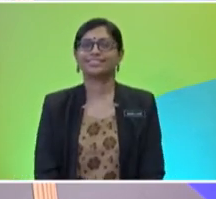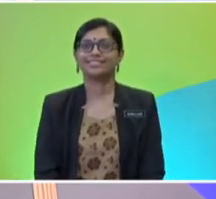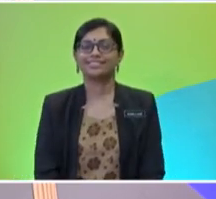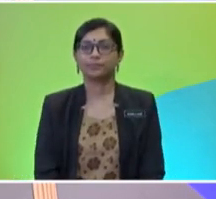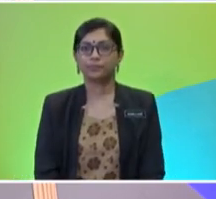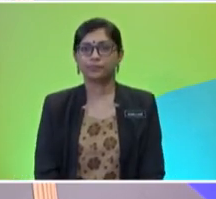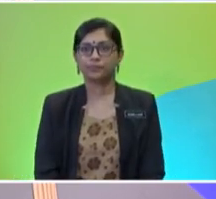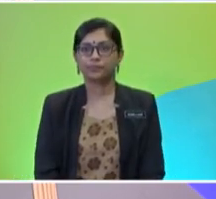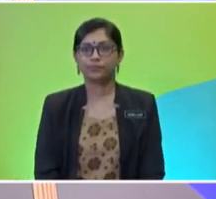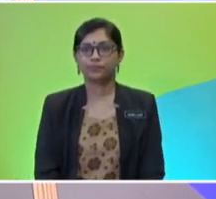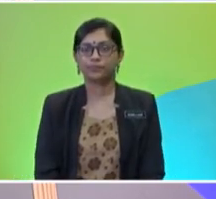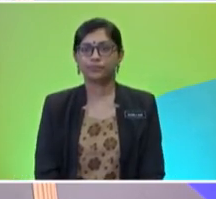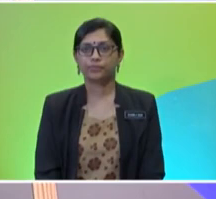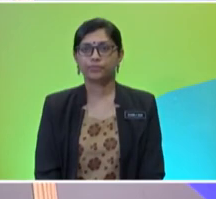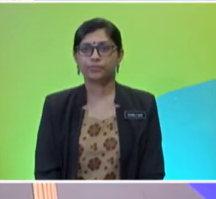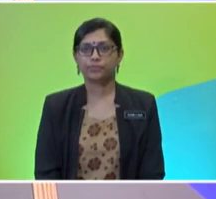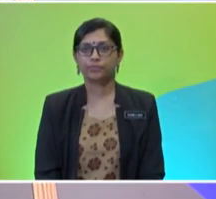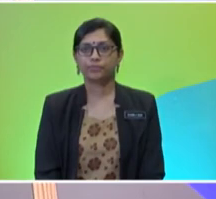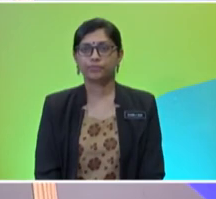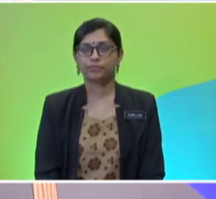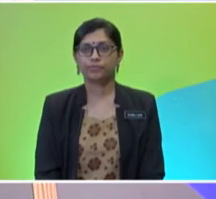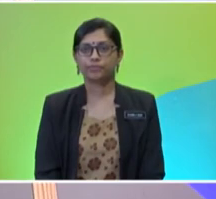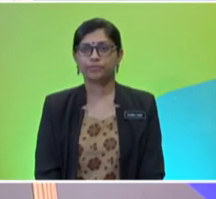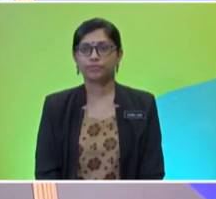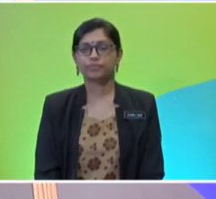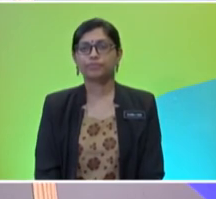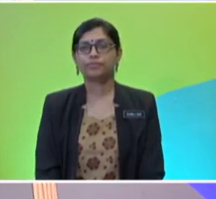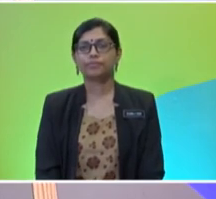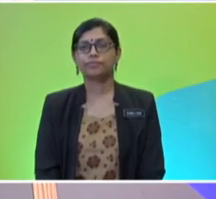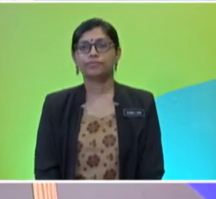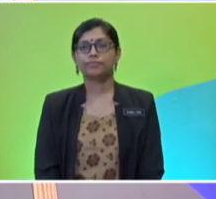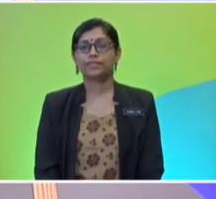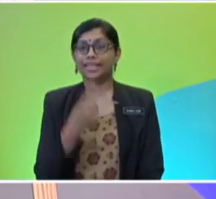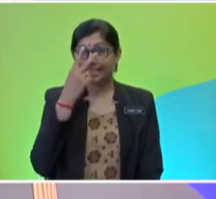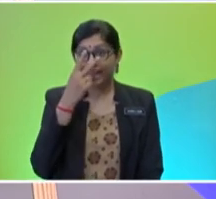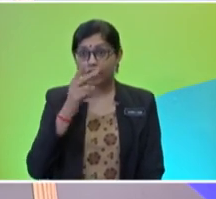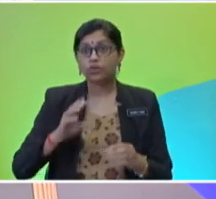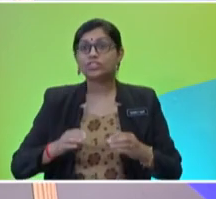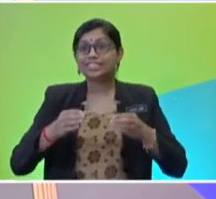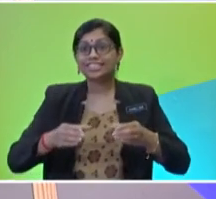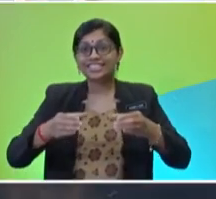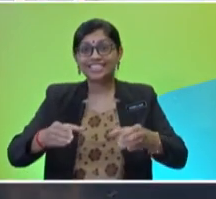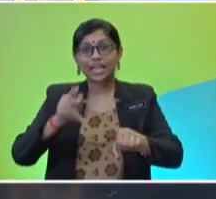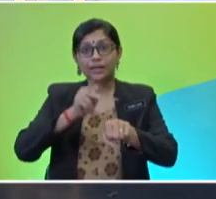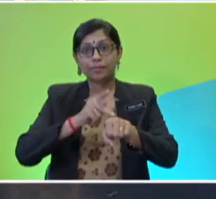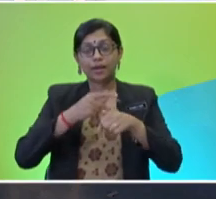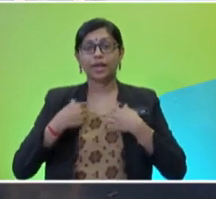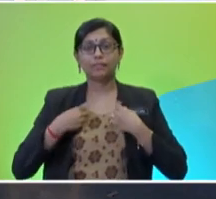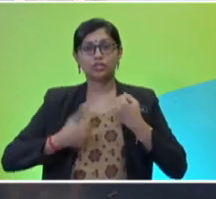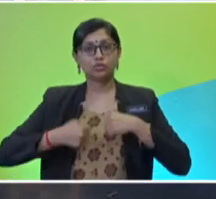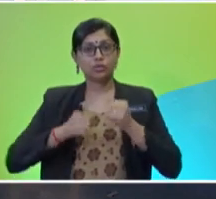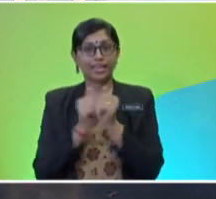Akmal akan tunjukkan demo cara nak pakai baju sukan dengan kaedah yang